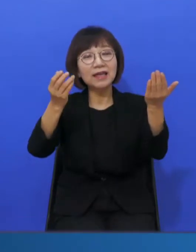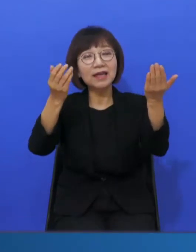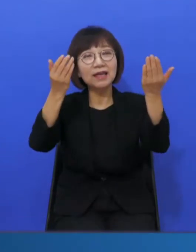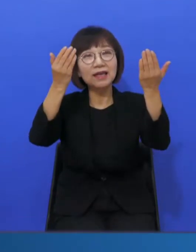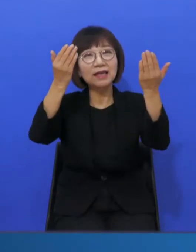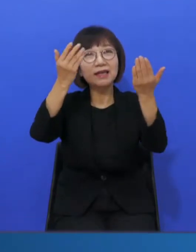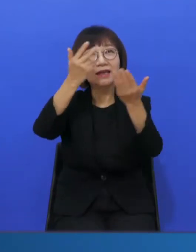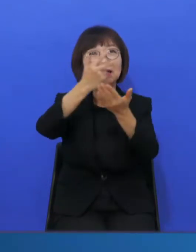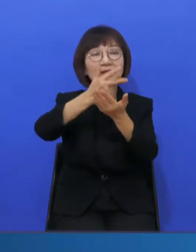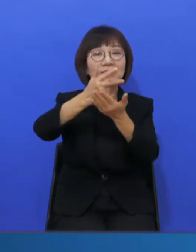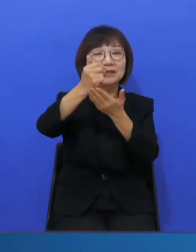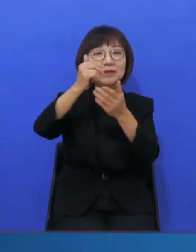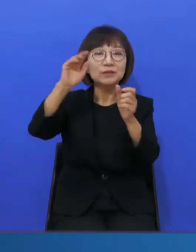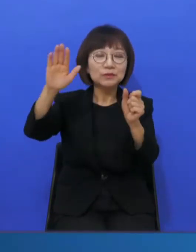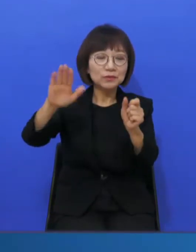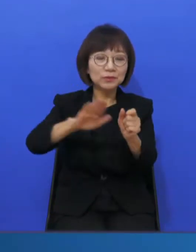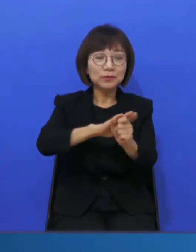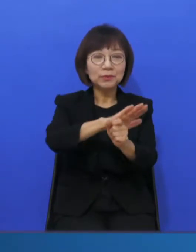찬송하겠네.